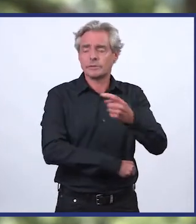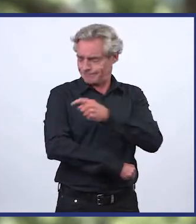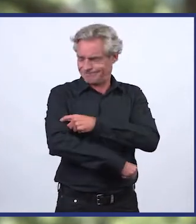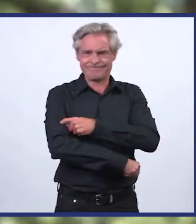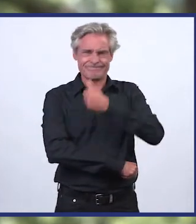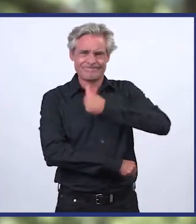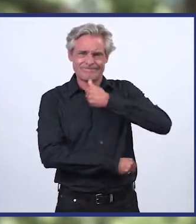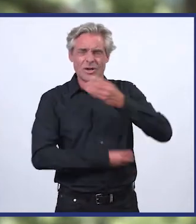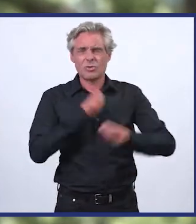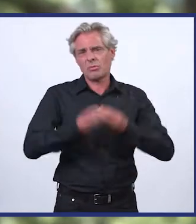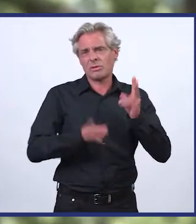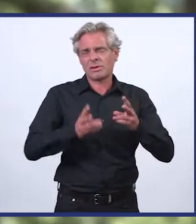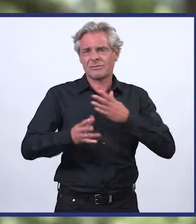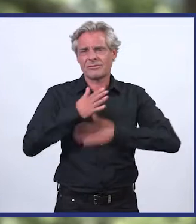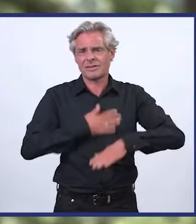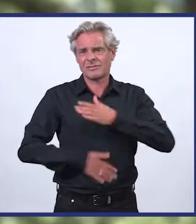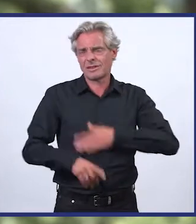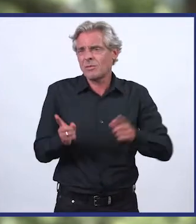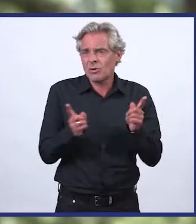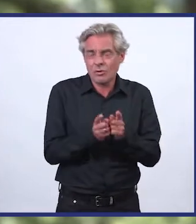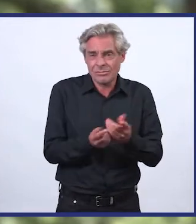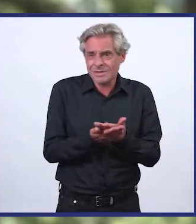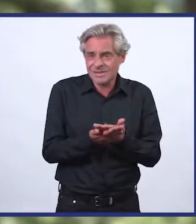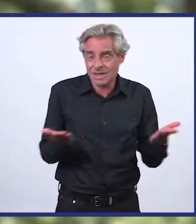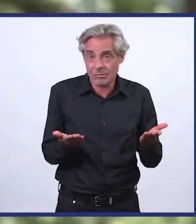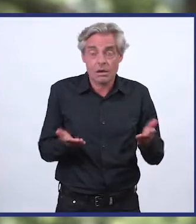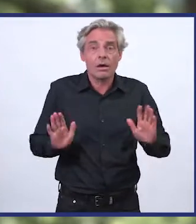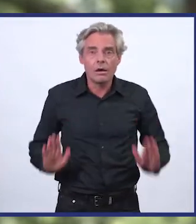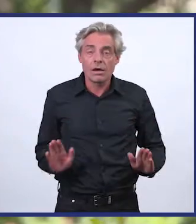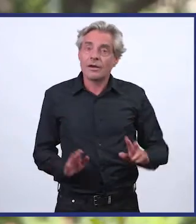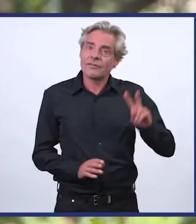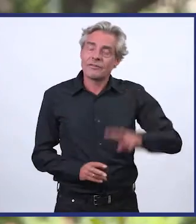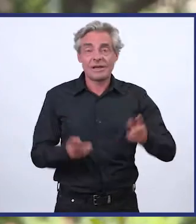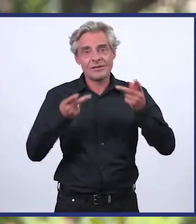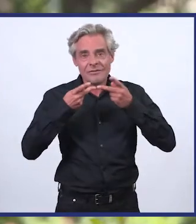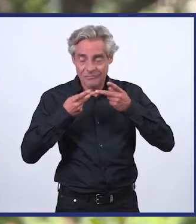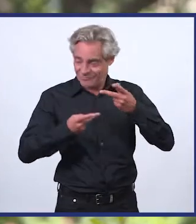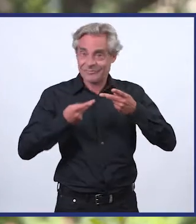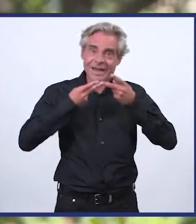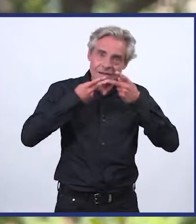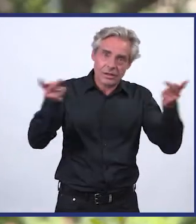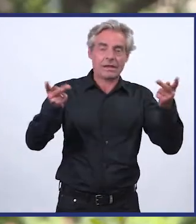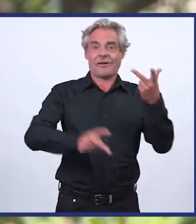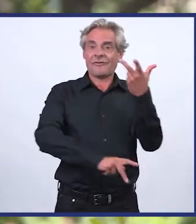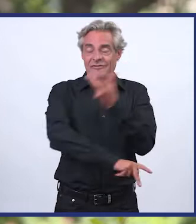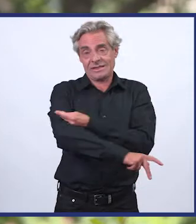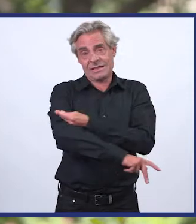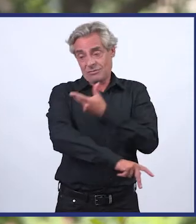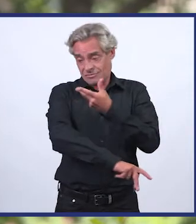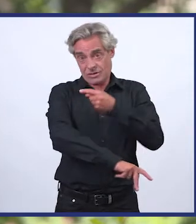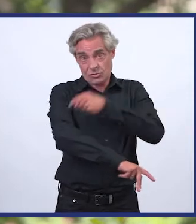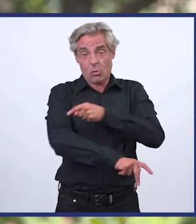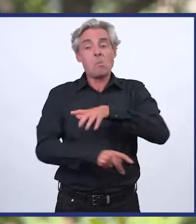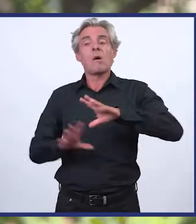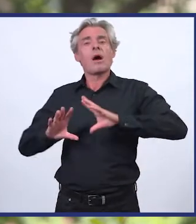réactions immédiates, avoir une douleur au point de piqûre, ce genre de choses, éventuellement un petit peu de fatigue. Mais non, la vaccination, il faut le